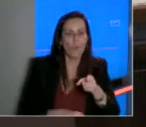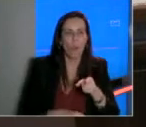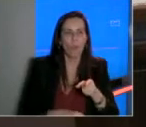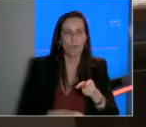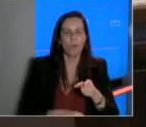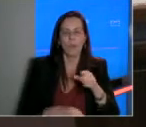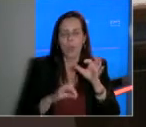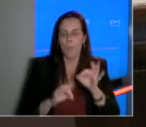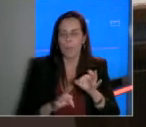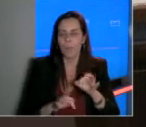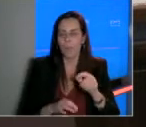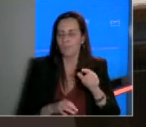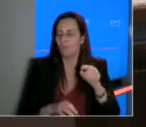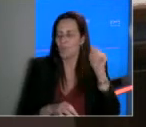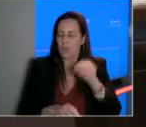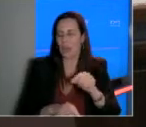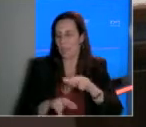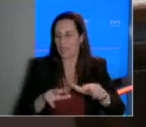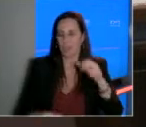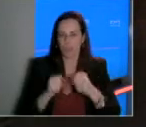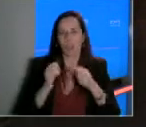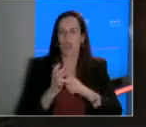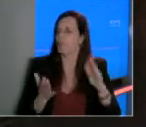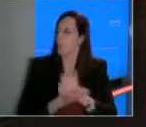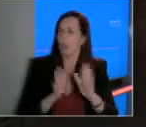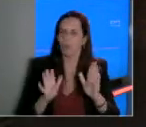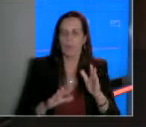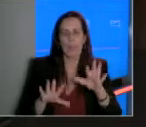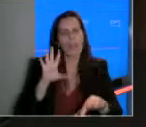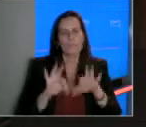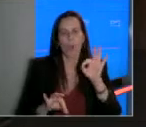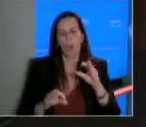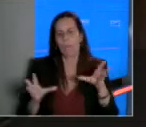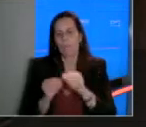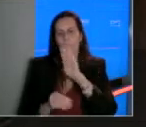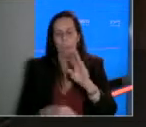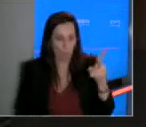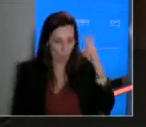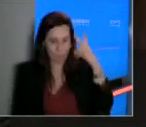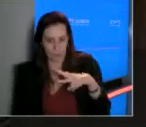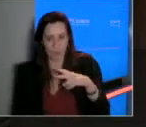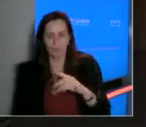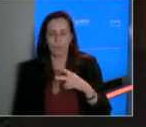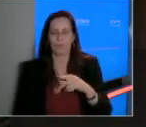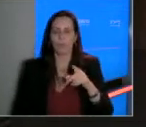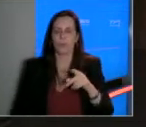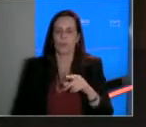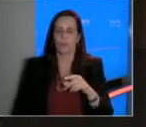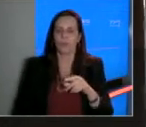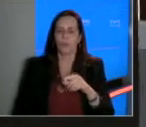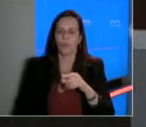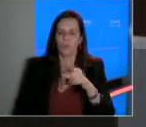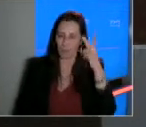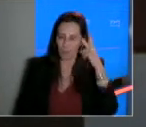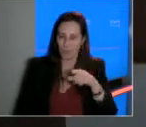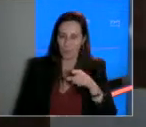להכניס את הראש שלו למיטה חולה תרתי משמע, ולכן הוא החליט בסוף ללכת על העניין הזה, והפר את ההבטחה השנייה. הוא מבין